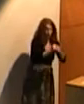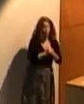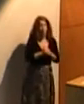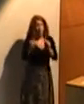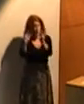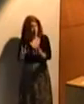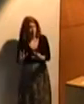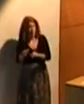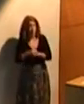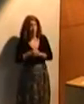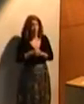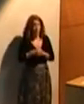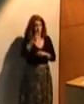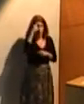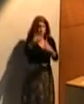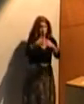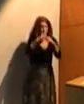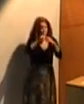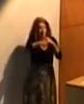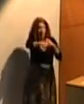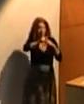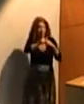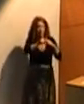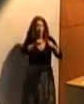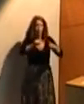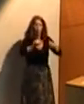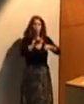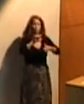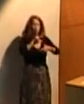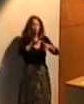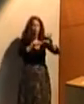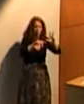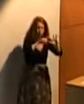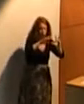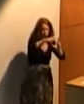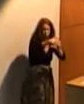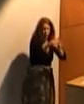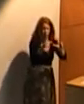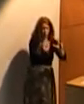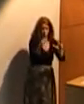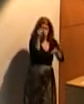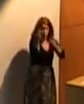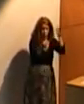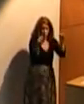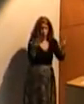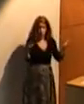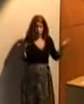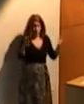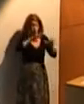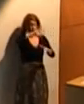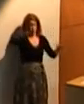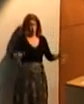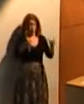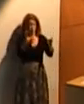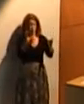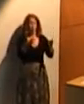les neurones tout ce qui est cognitif et bien si je fais une convergence entre tout cela je peux parler soit de créer du vivant et c'est de